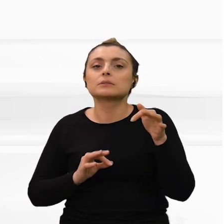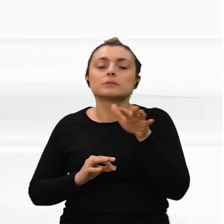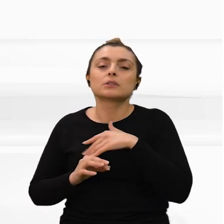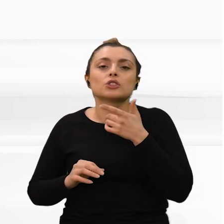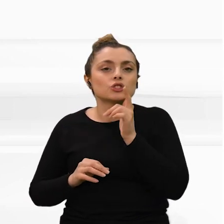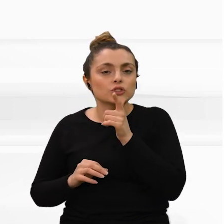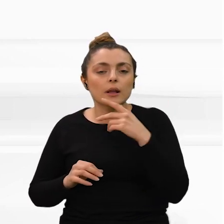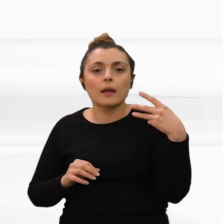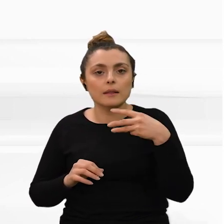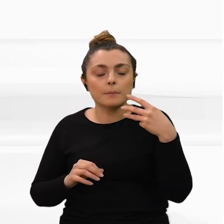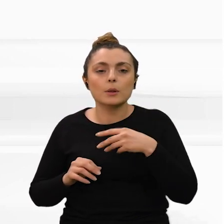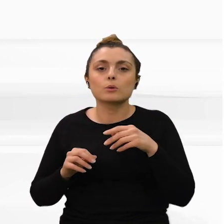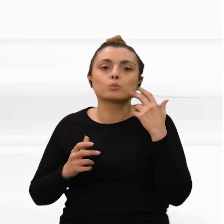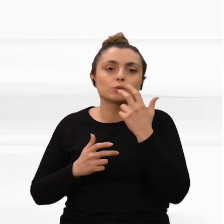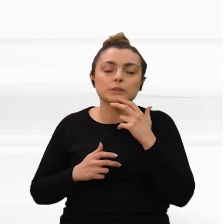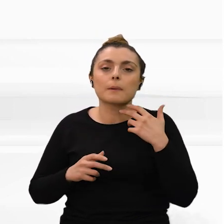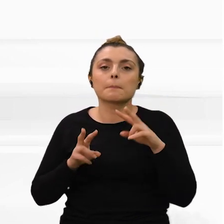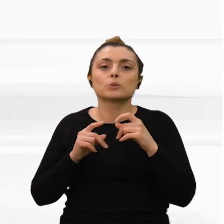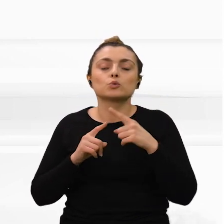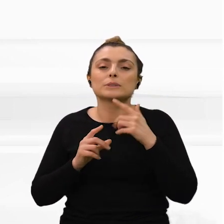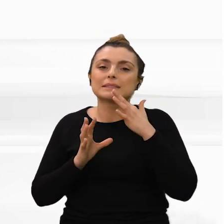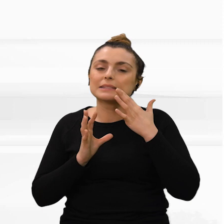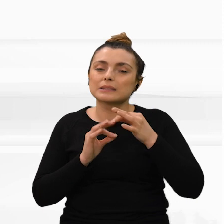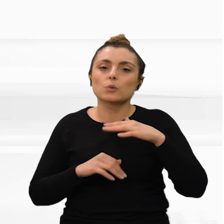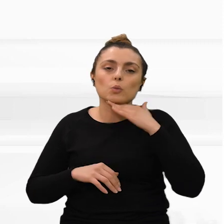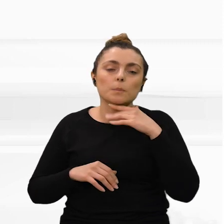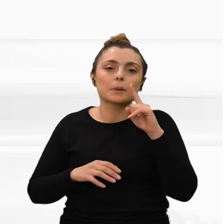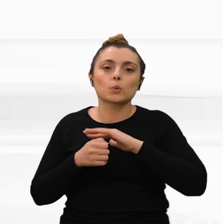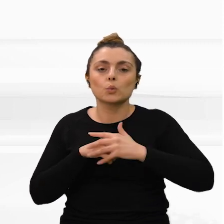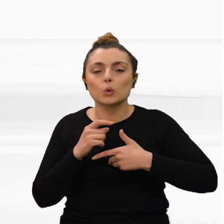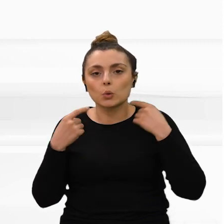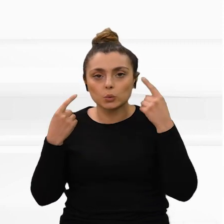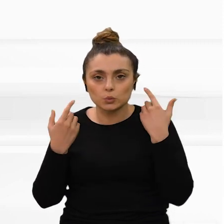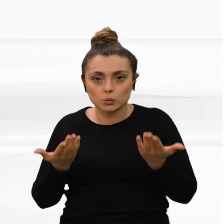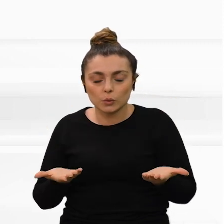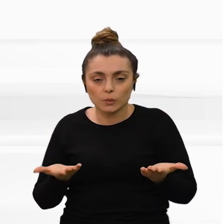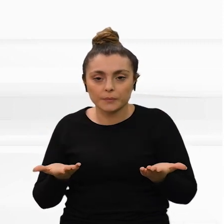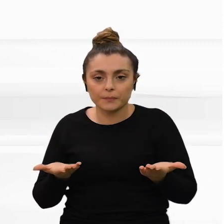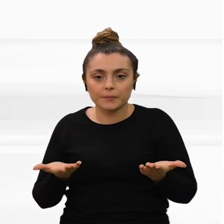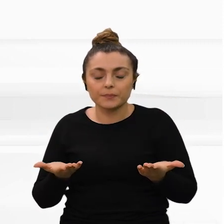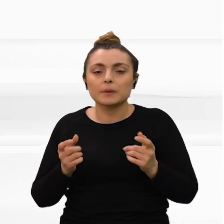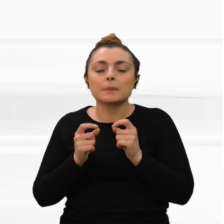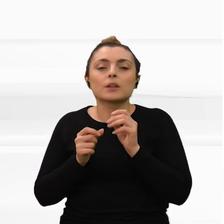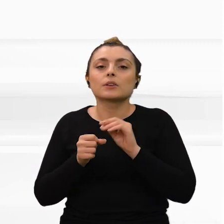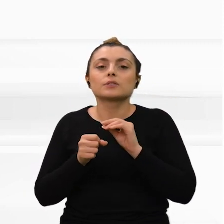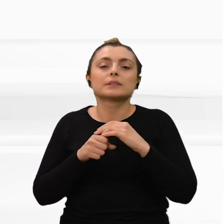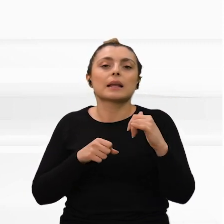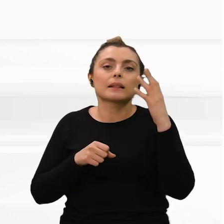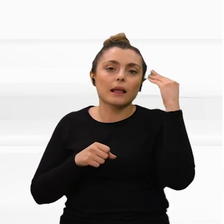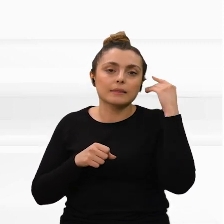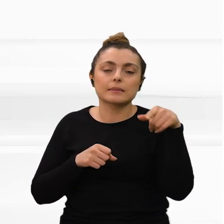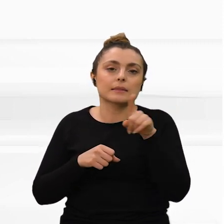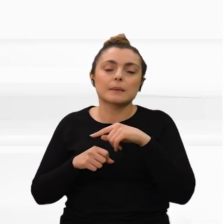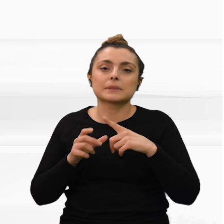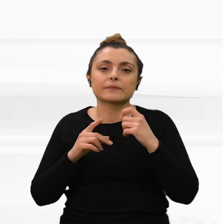insana şiir edebiyat Musiki ve Mesut insanlarla dolu bir dünya düşündürüyor bakın B seçeneğinde de